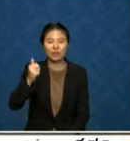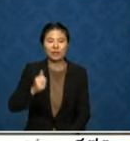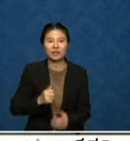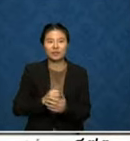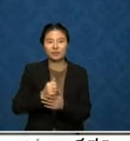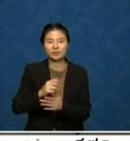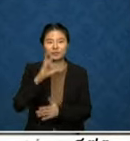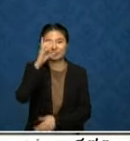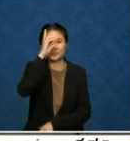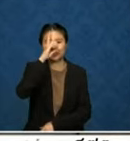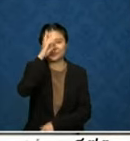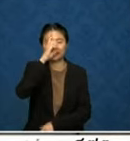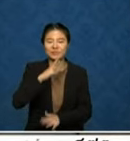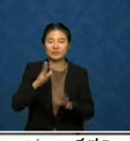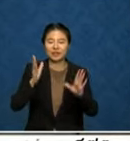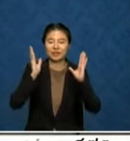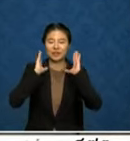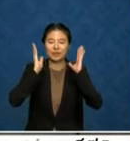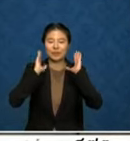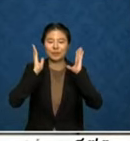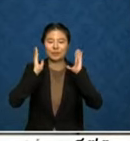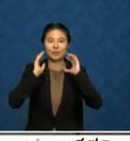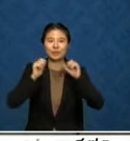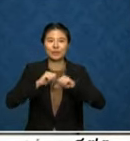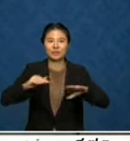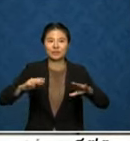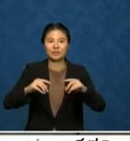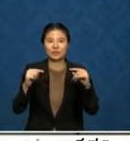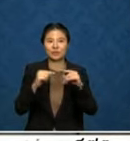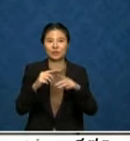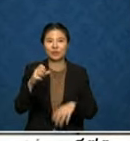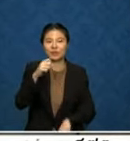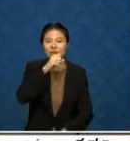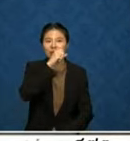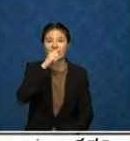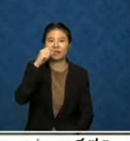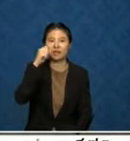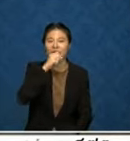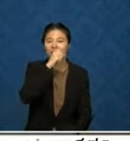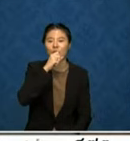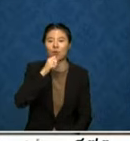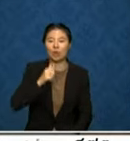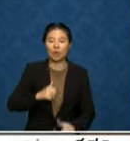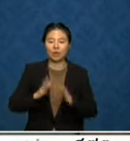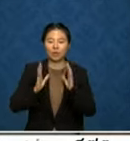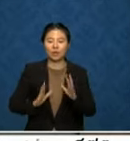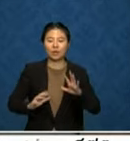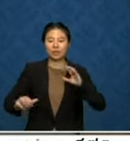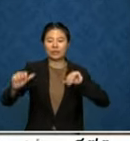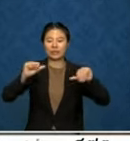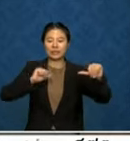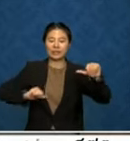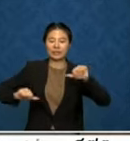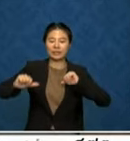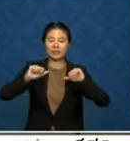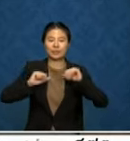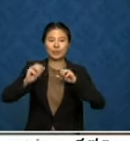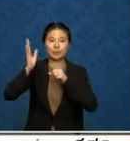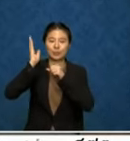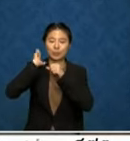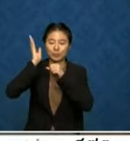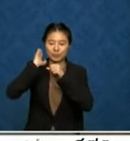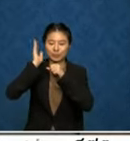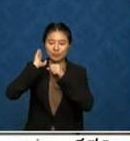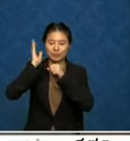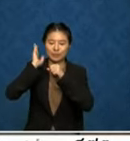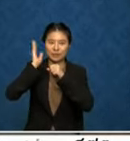ดาราที่เราเจอกันบ่อยๆก็คือนักร้องนักแสดงมี